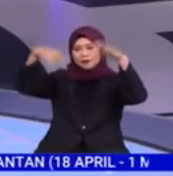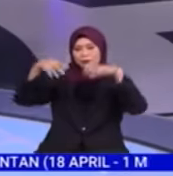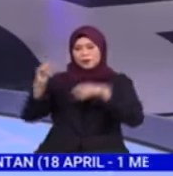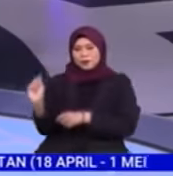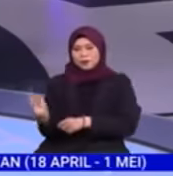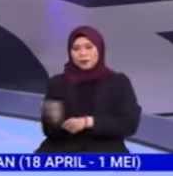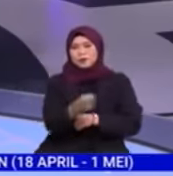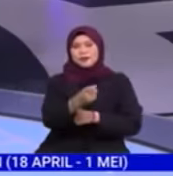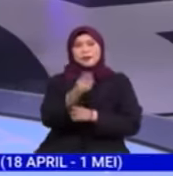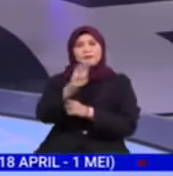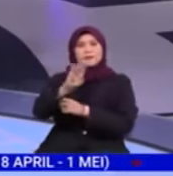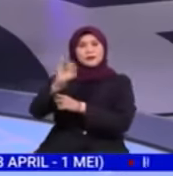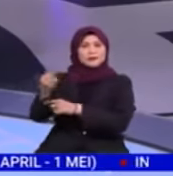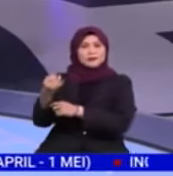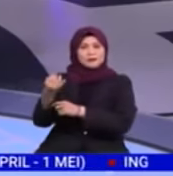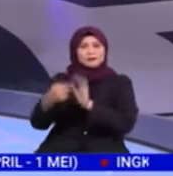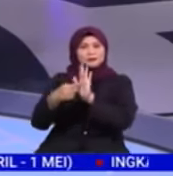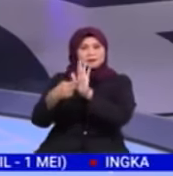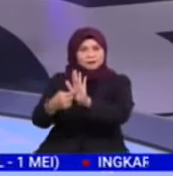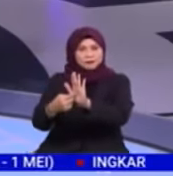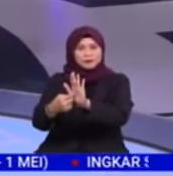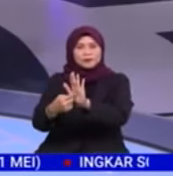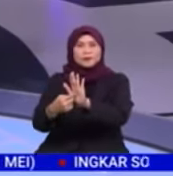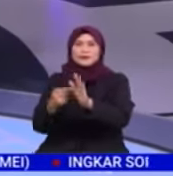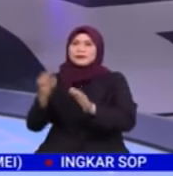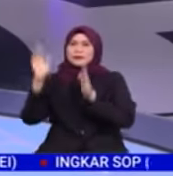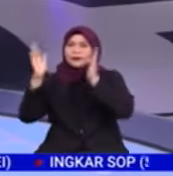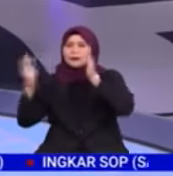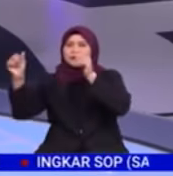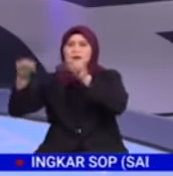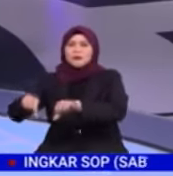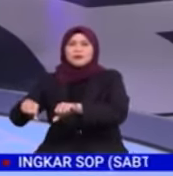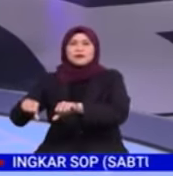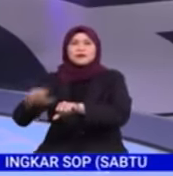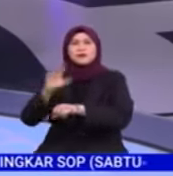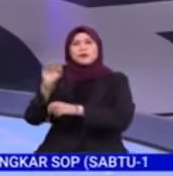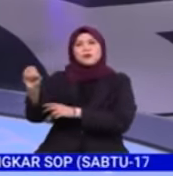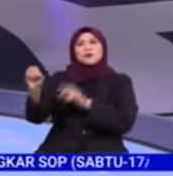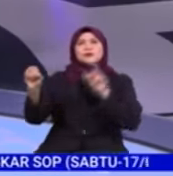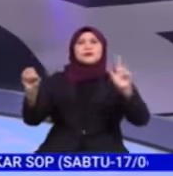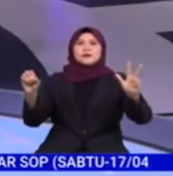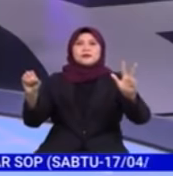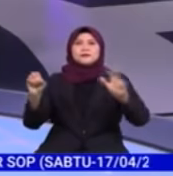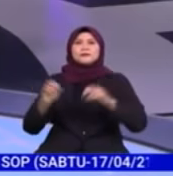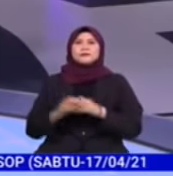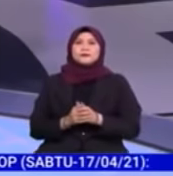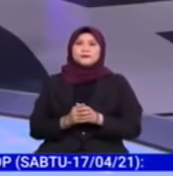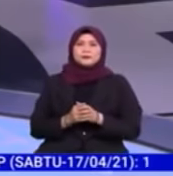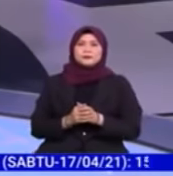hoki nasional Bukit Jalil itu menyaksikan misi tewas dengan keputusan kosong